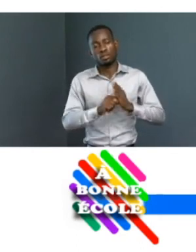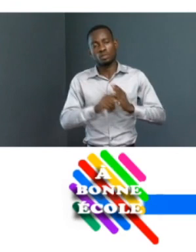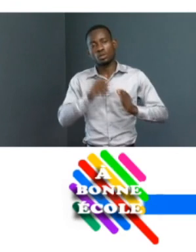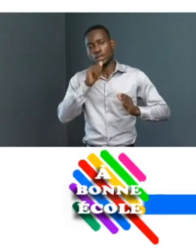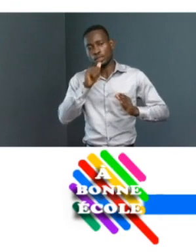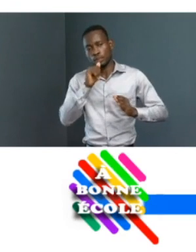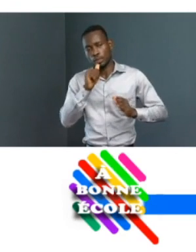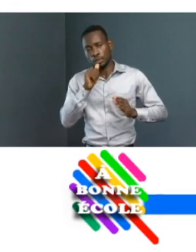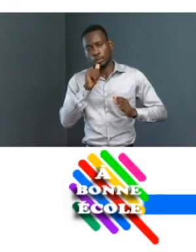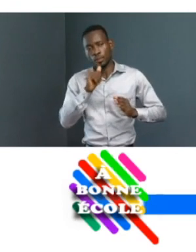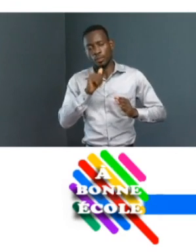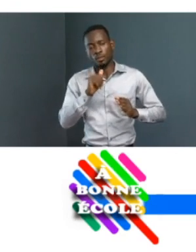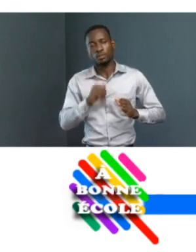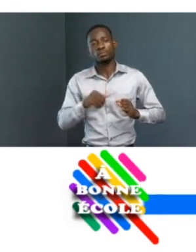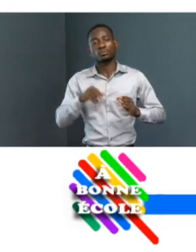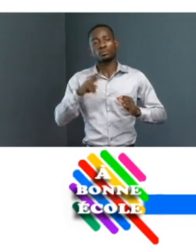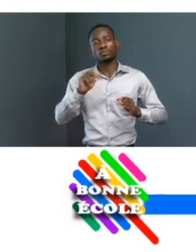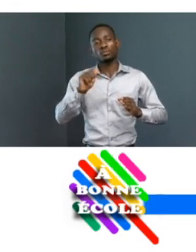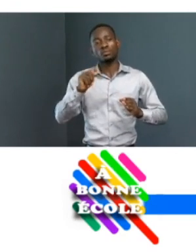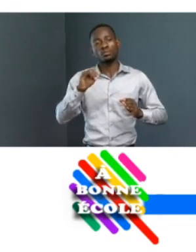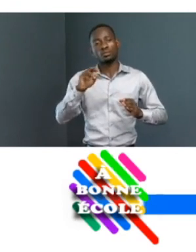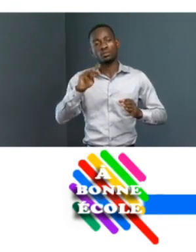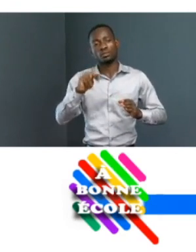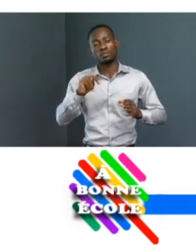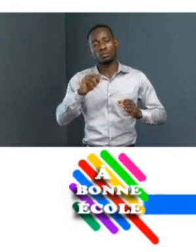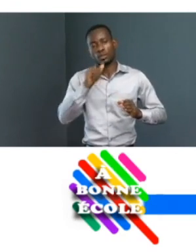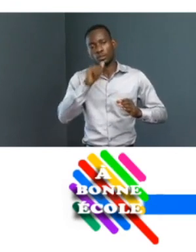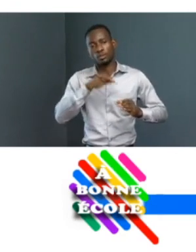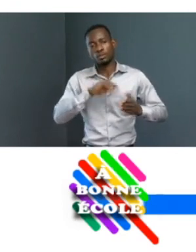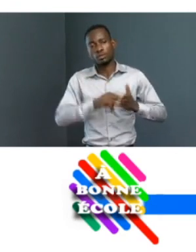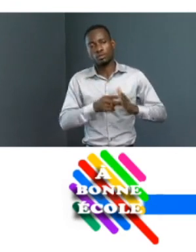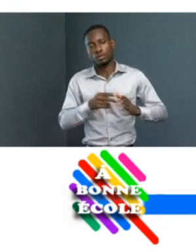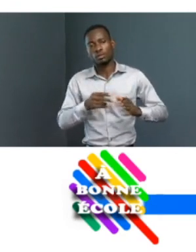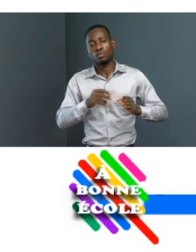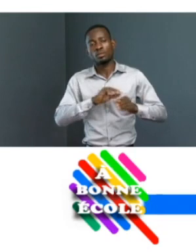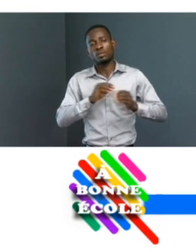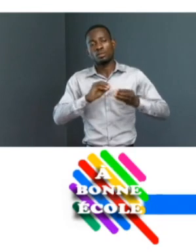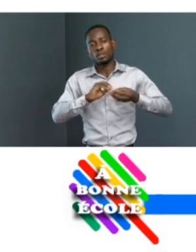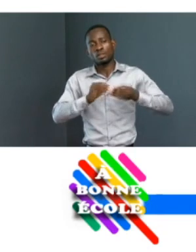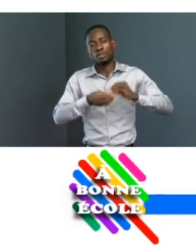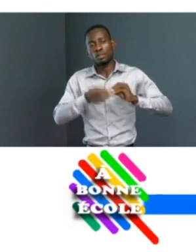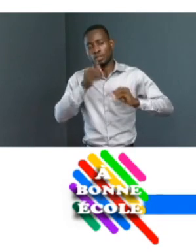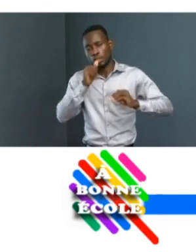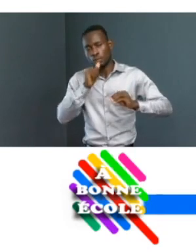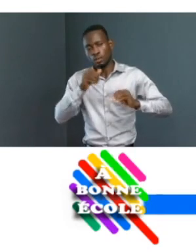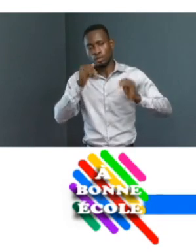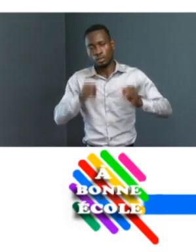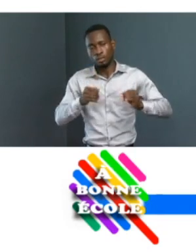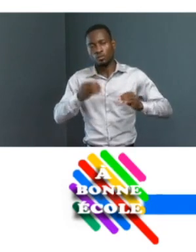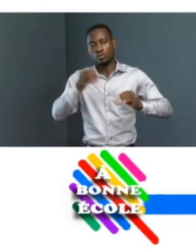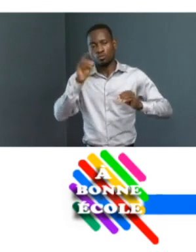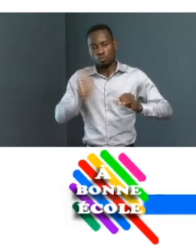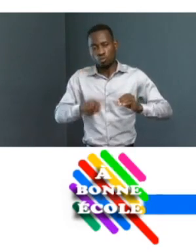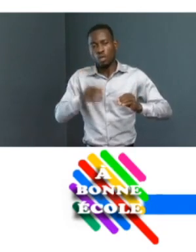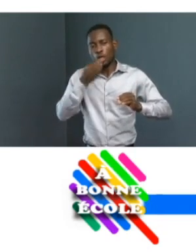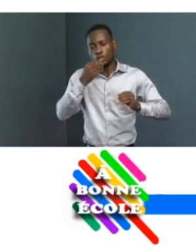se définit comme étant la quantité d'aliments qu'un individu doit consommer chaque jour pour couvrir les